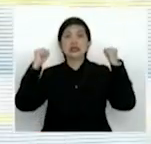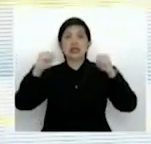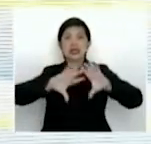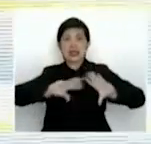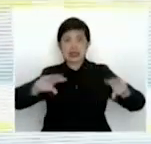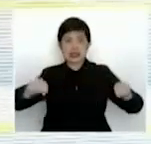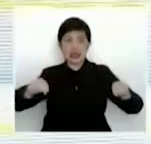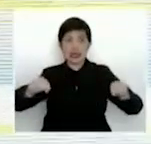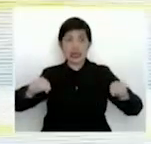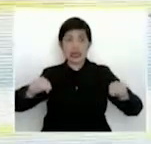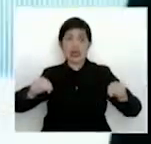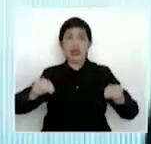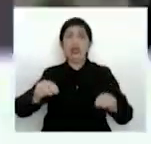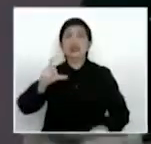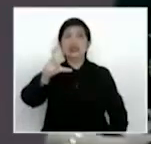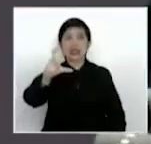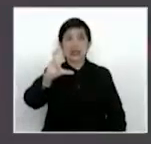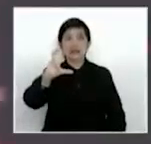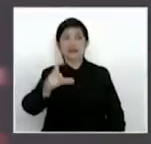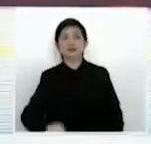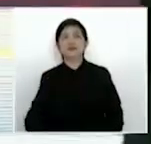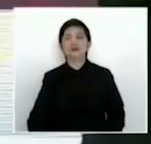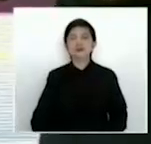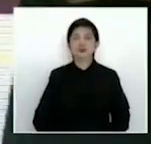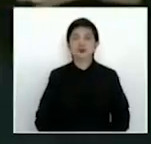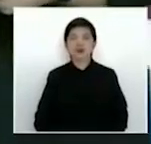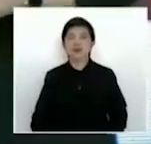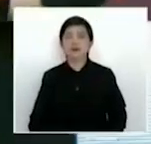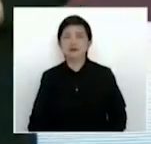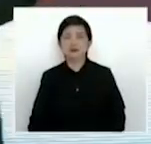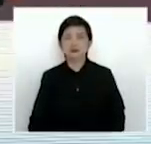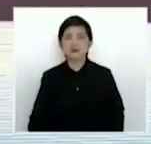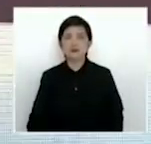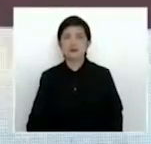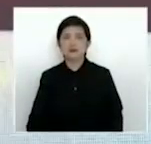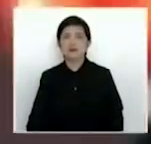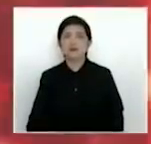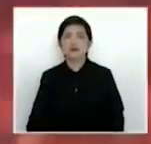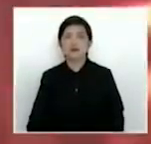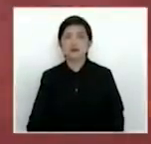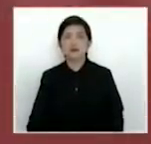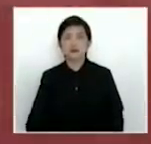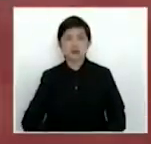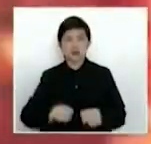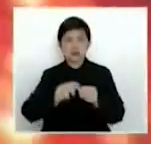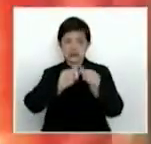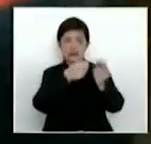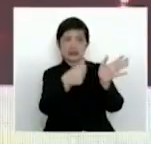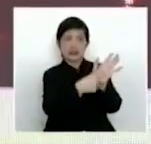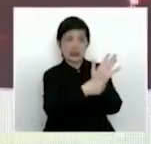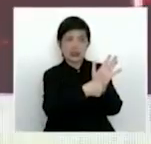C baik ah ini dia kita buka terlebih dahulu masih masih